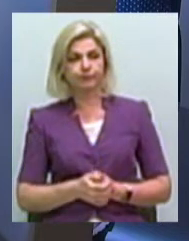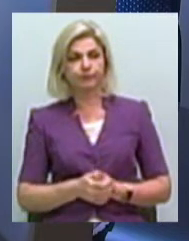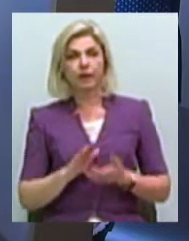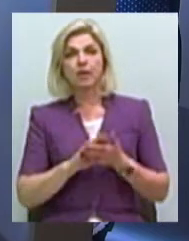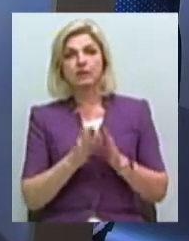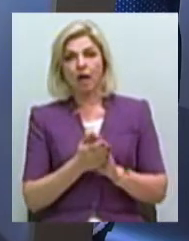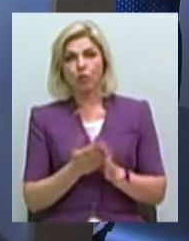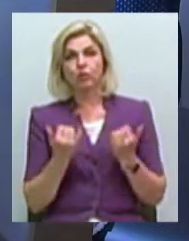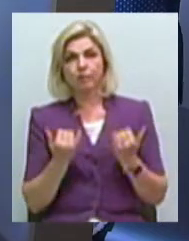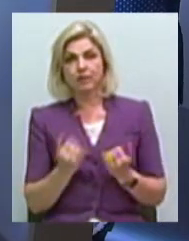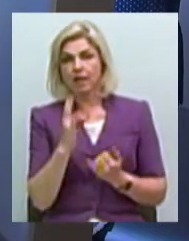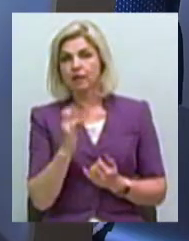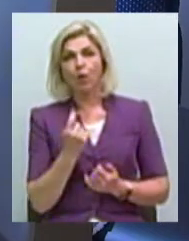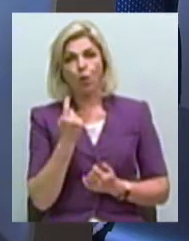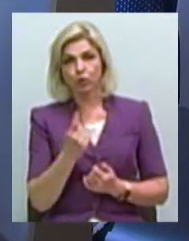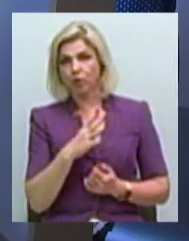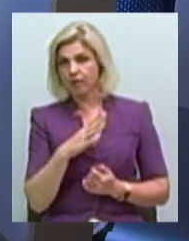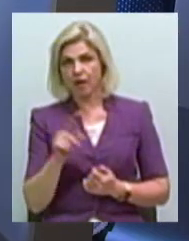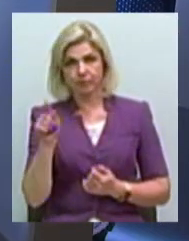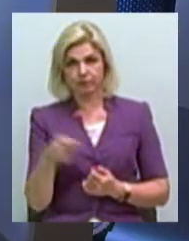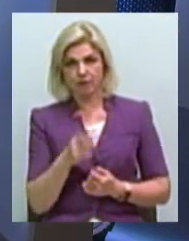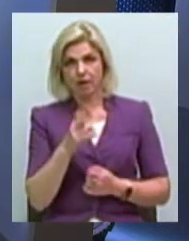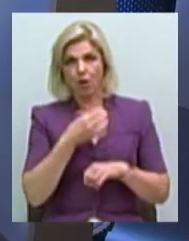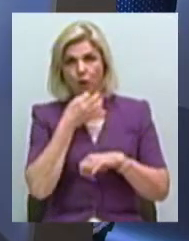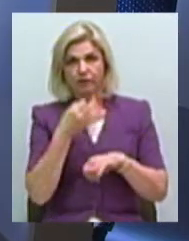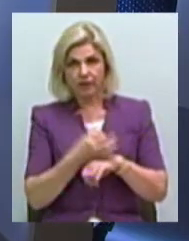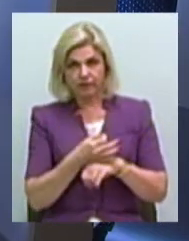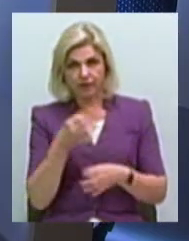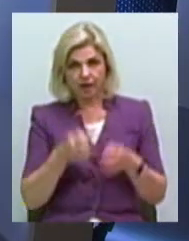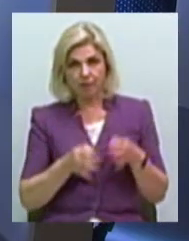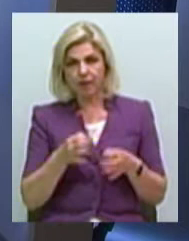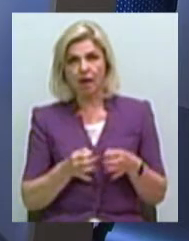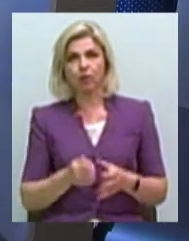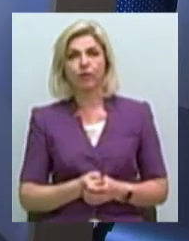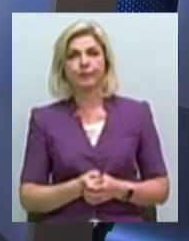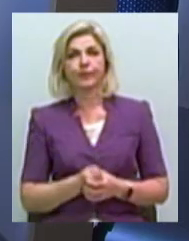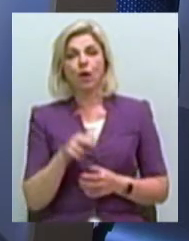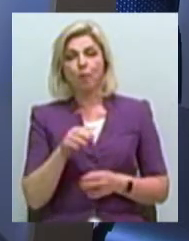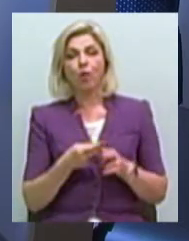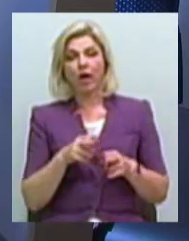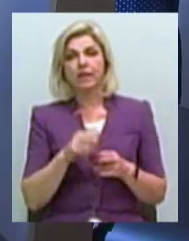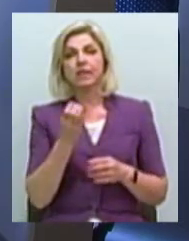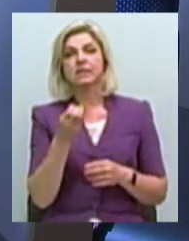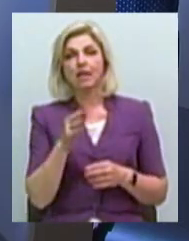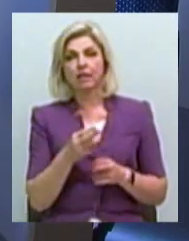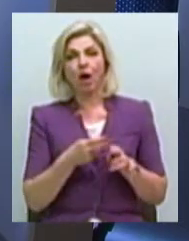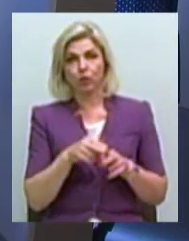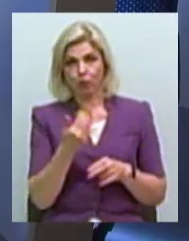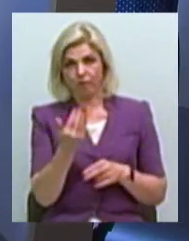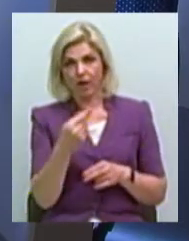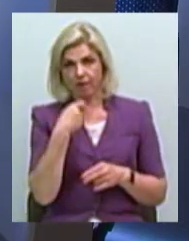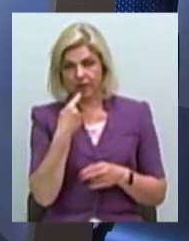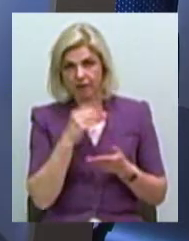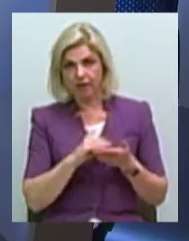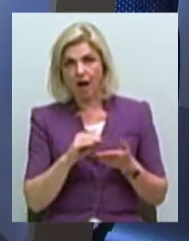станом на зараз жодної людини не було притягнуто до кримінальної відповідальності по цій статті, яку ви зазначили. По